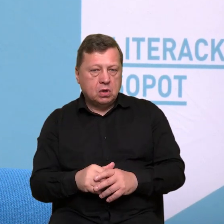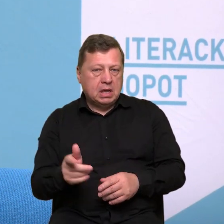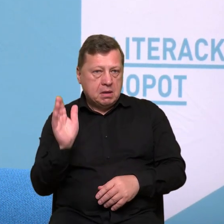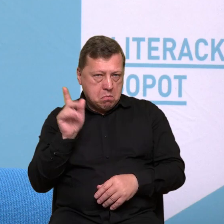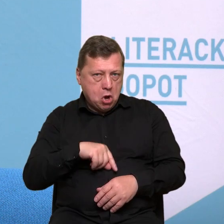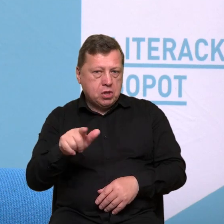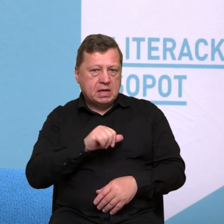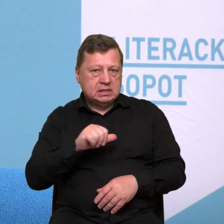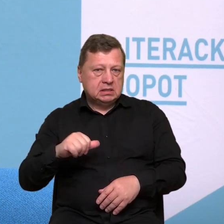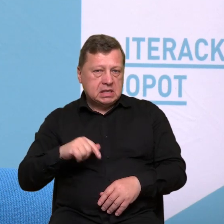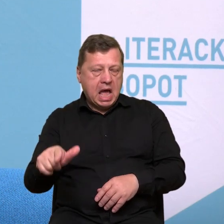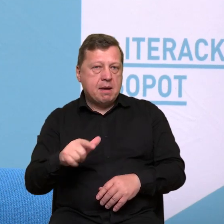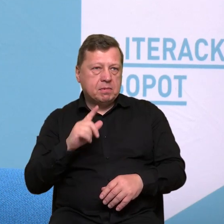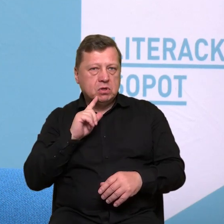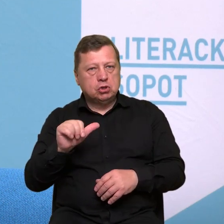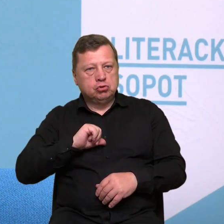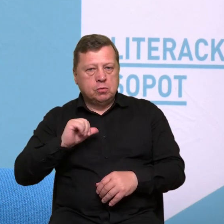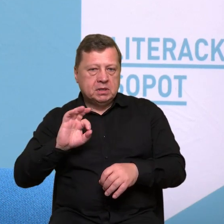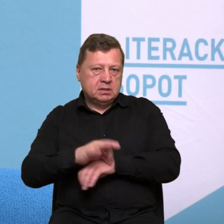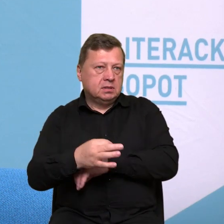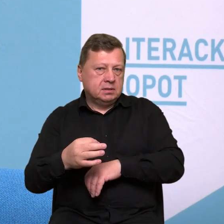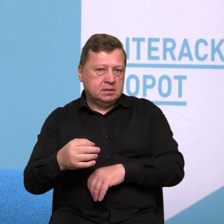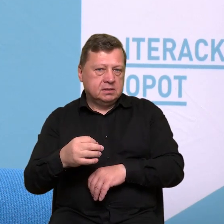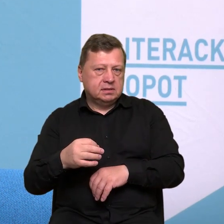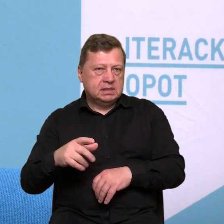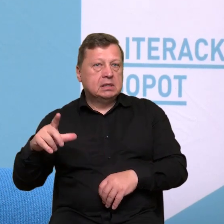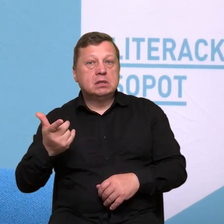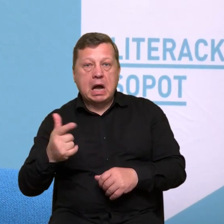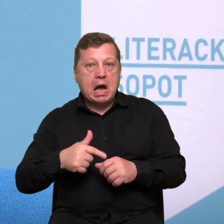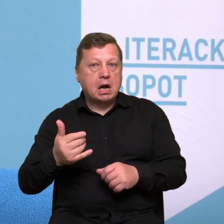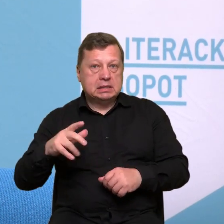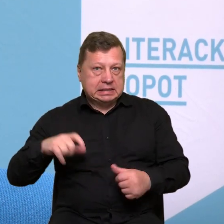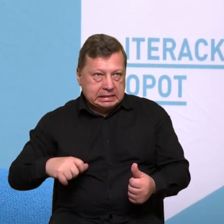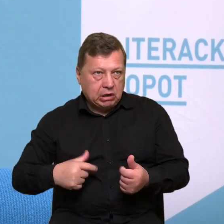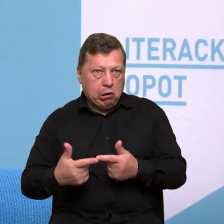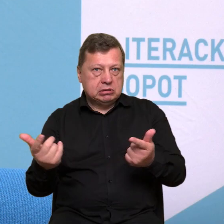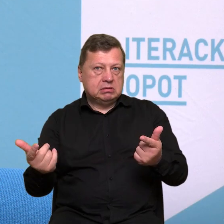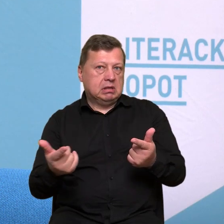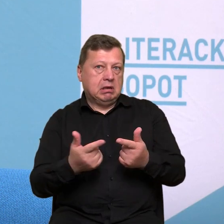same tę szpilę wsadzić. Jesteśmy zazdrosne,